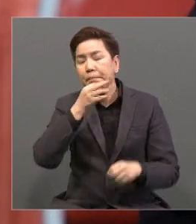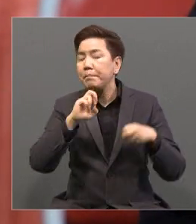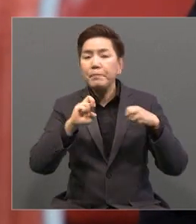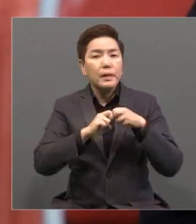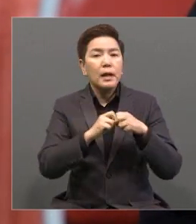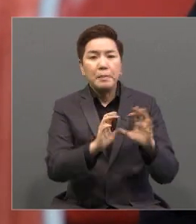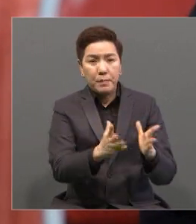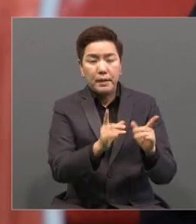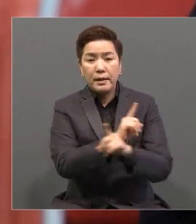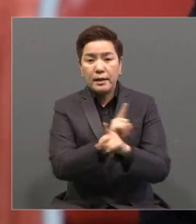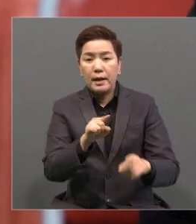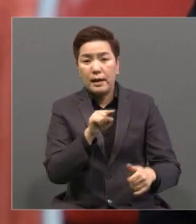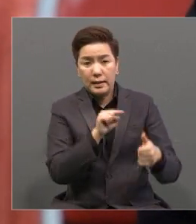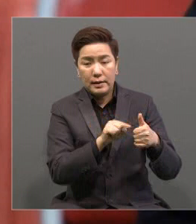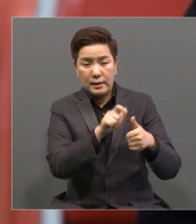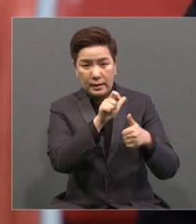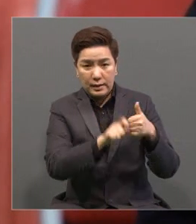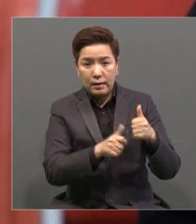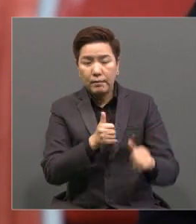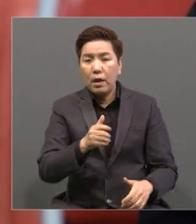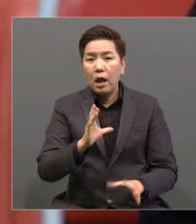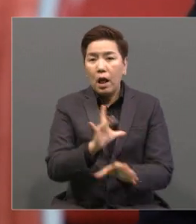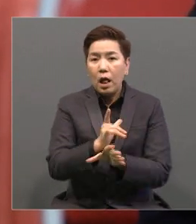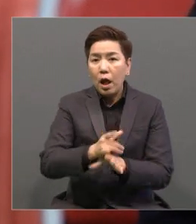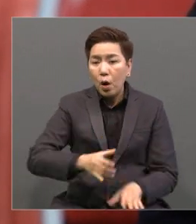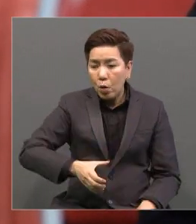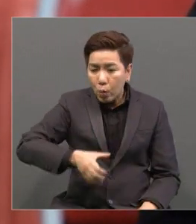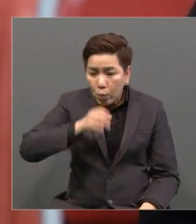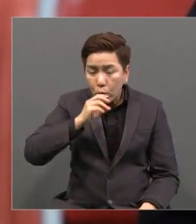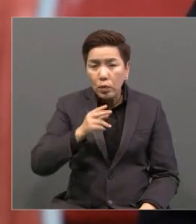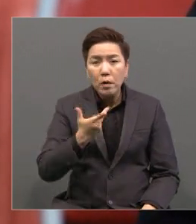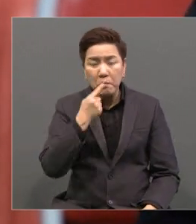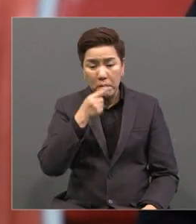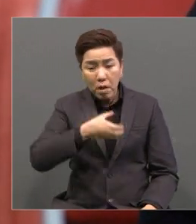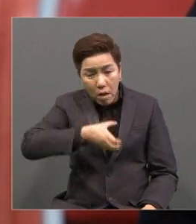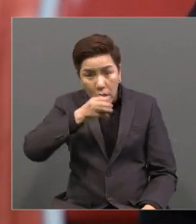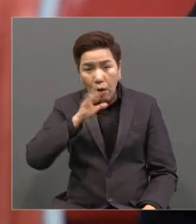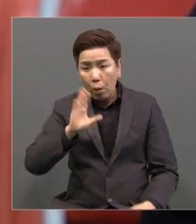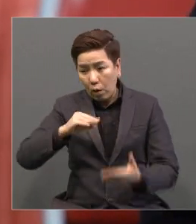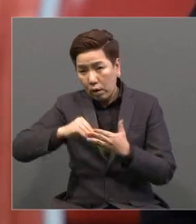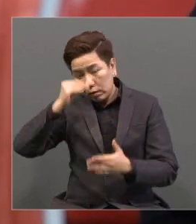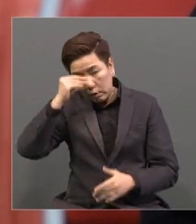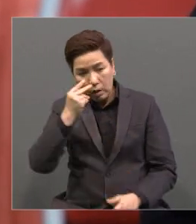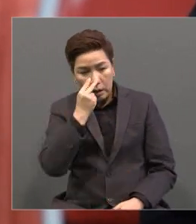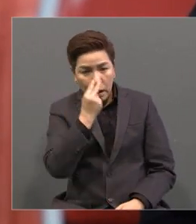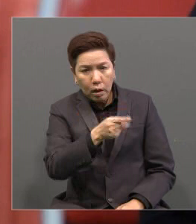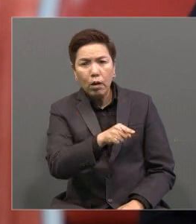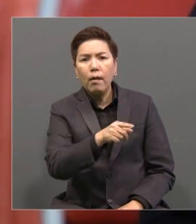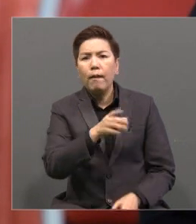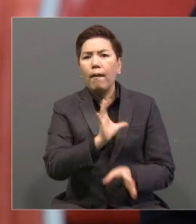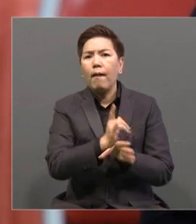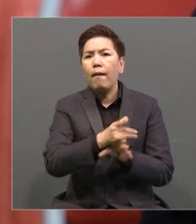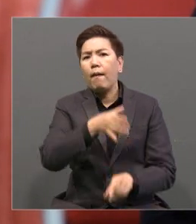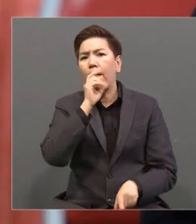าแต่การที่ไปดื่มเหล้าเพราะว่ามีนักศึกษาที่เขามาร้องเรียนในตร